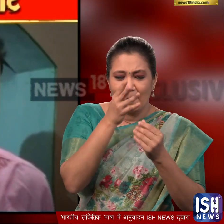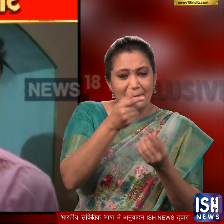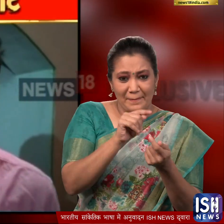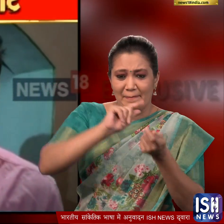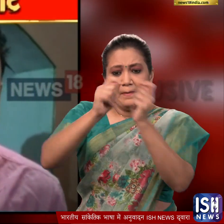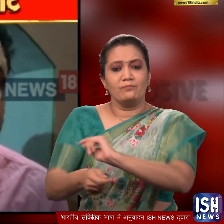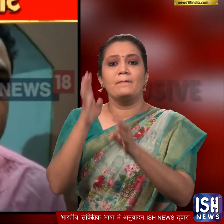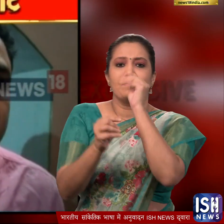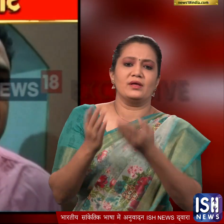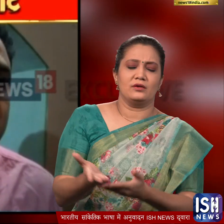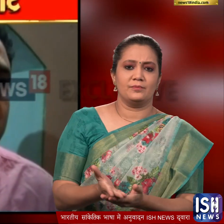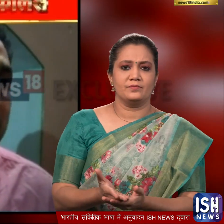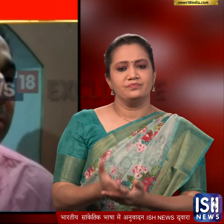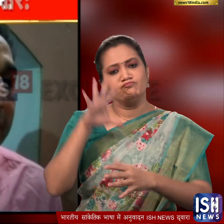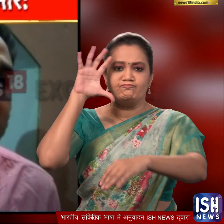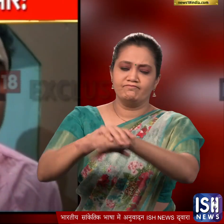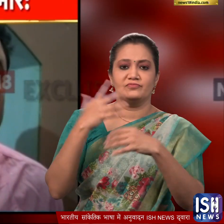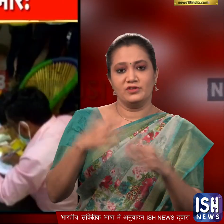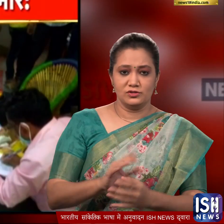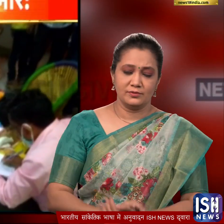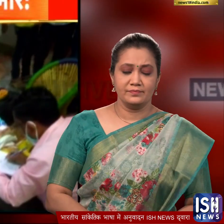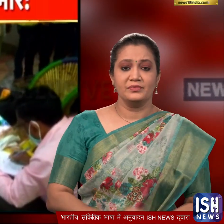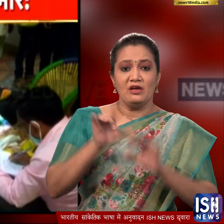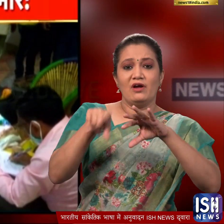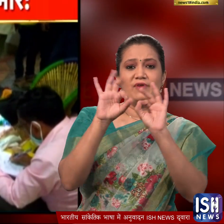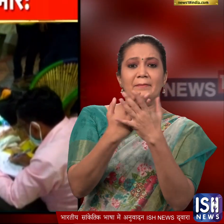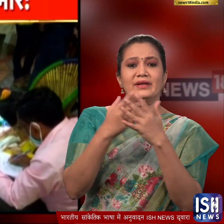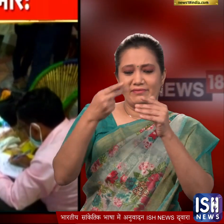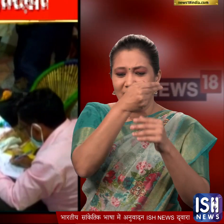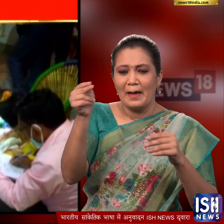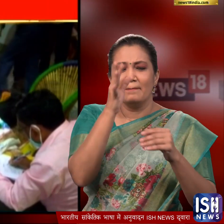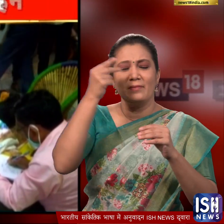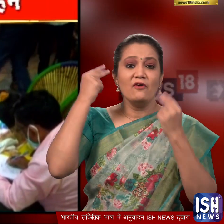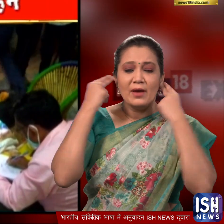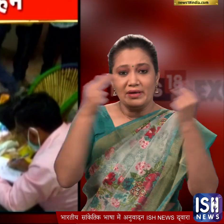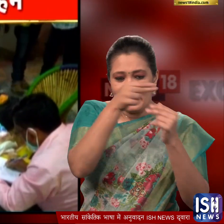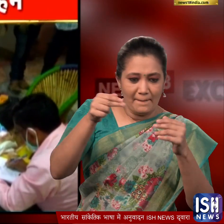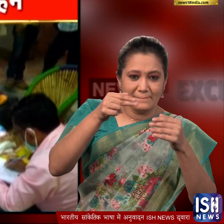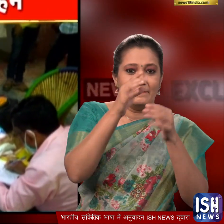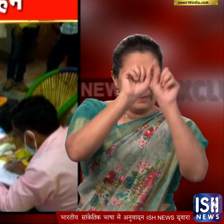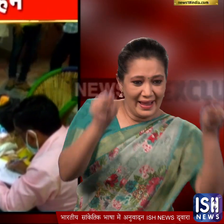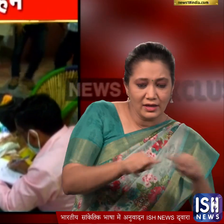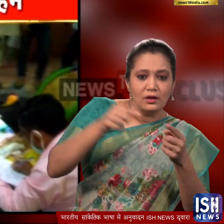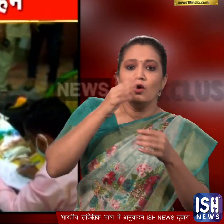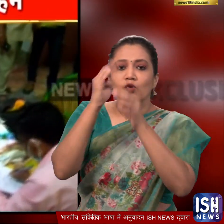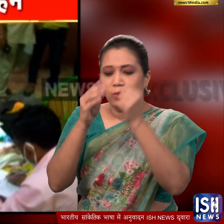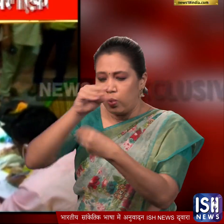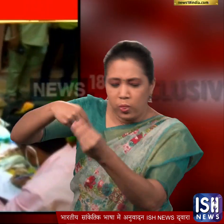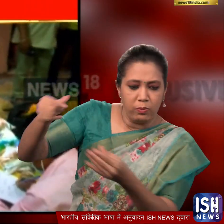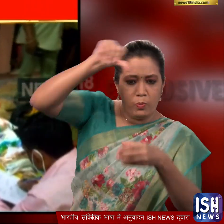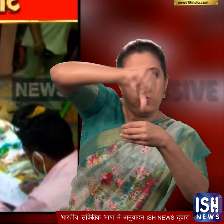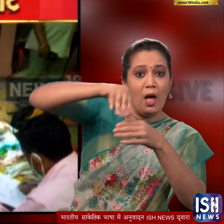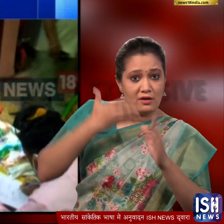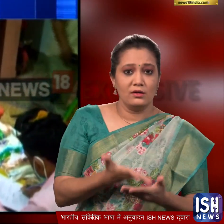नकली पाउडर मिलाकर दूध बना रहे थे जी, वो पकड़ लिया गया। वहां एक परिवार के 2 लोग एक ब्रांड के पैकेट में नकली दूध भरकर बेचने का